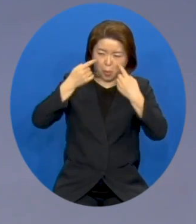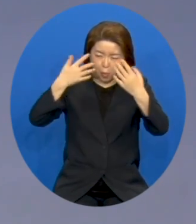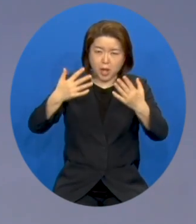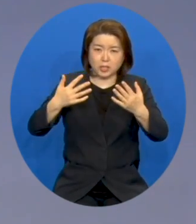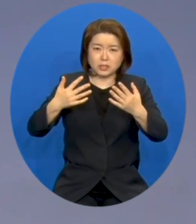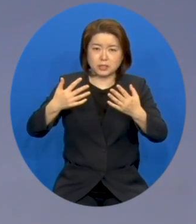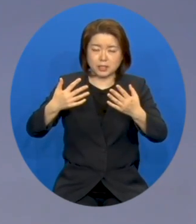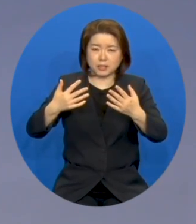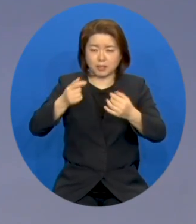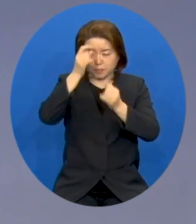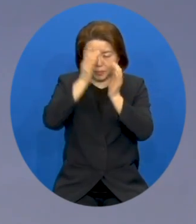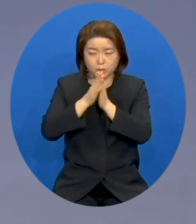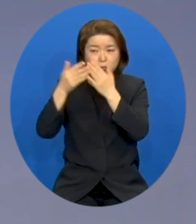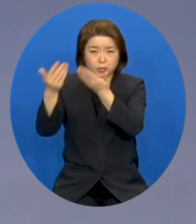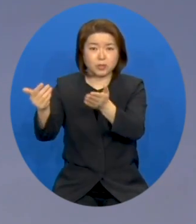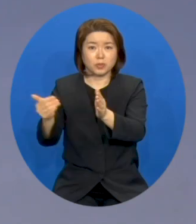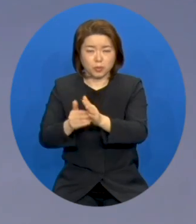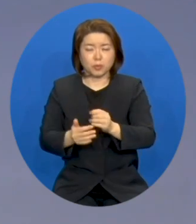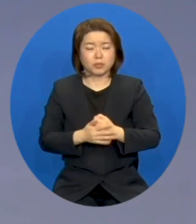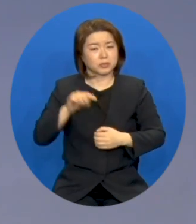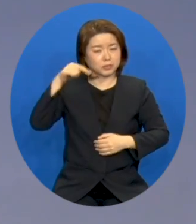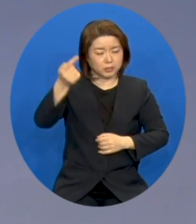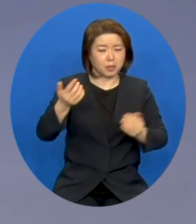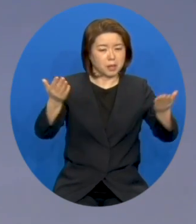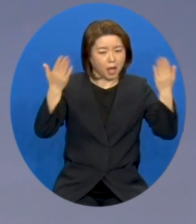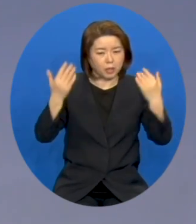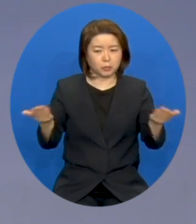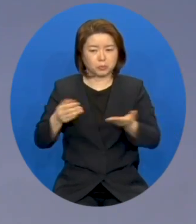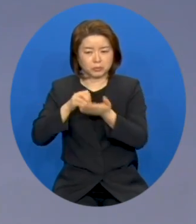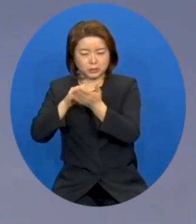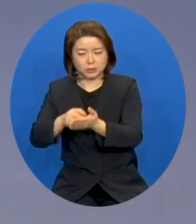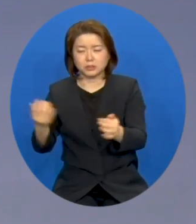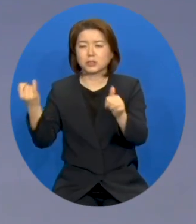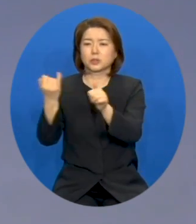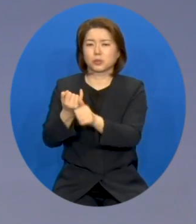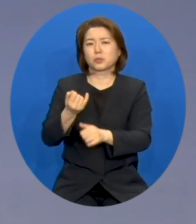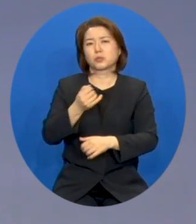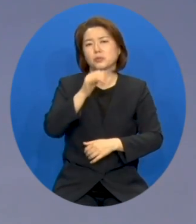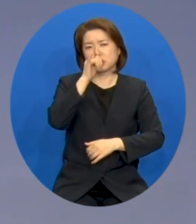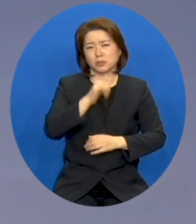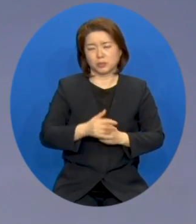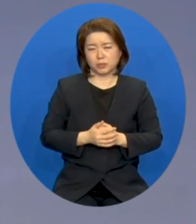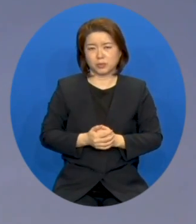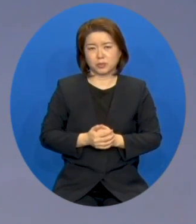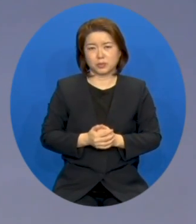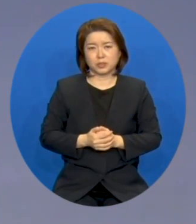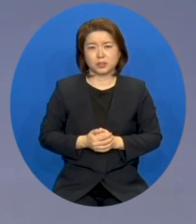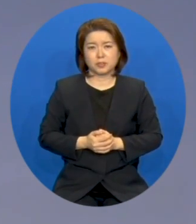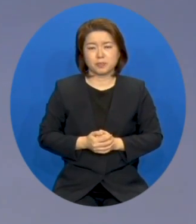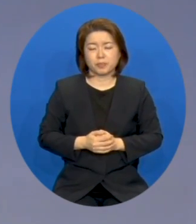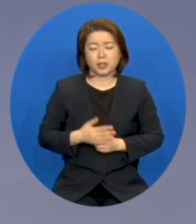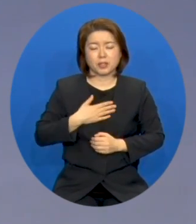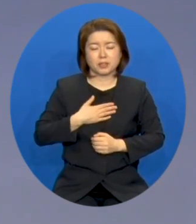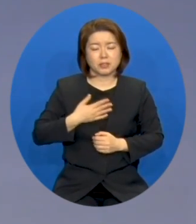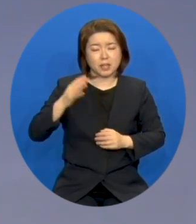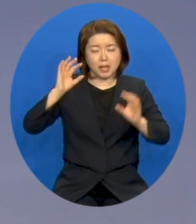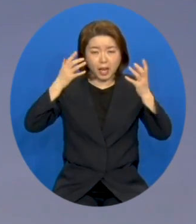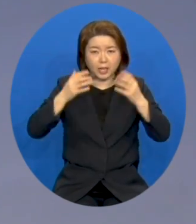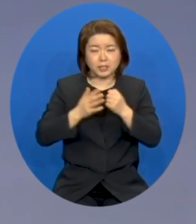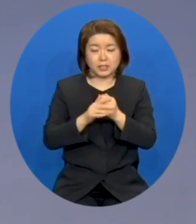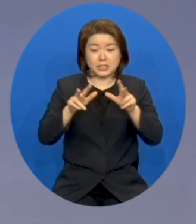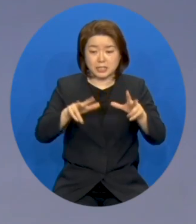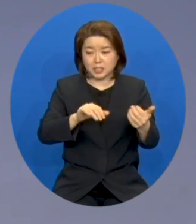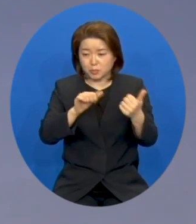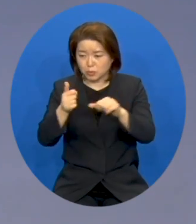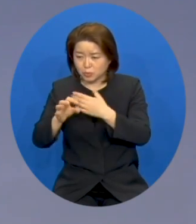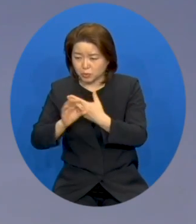하고 그 다음에 학교도 직장도 결혼도 있는 거지. 우리 아이들이 지금 죽으면 천국 갈